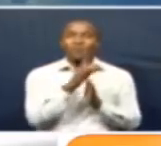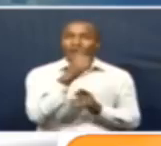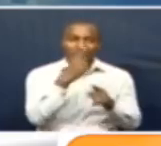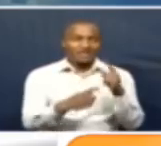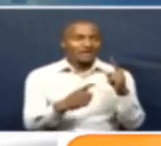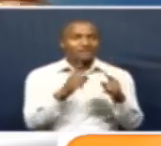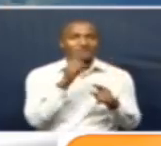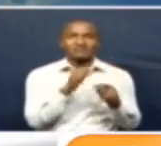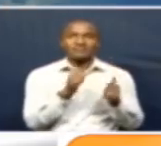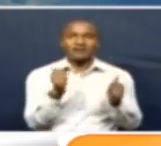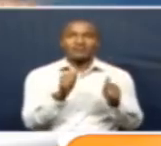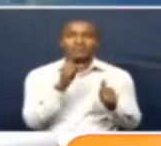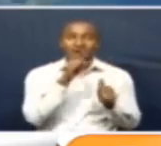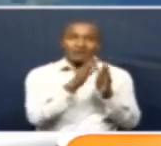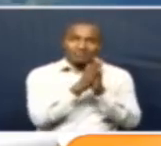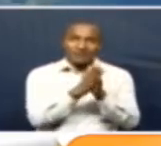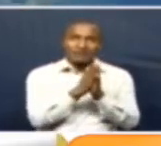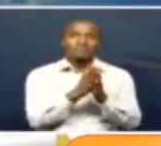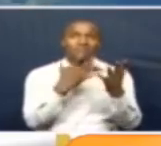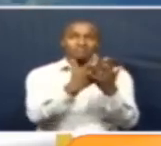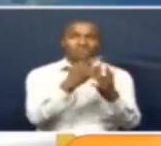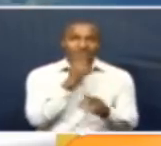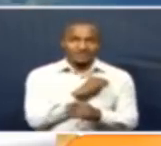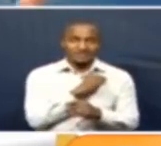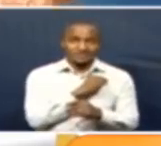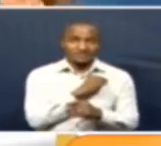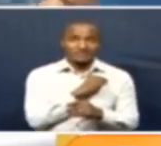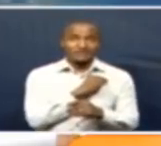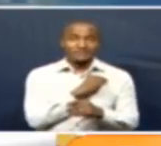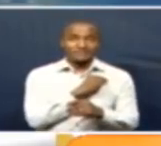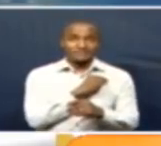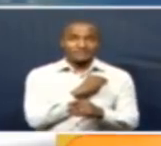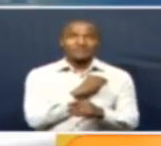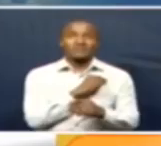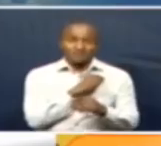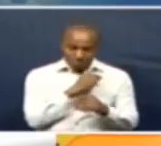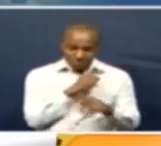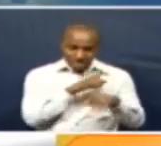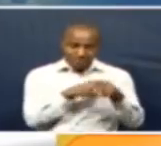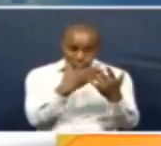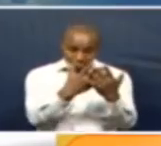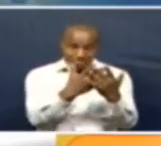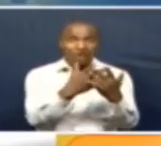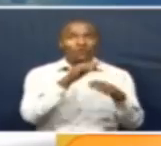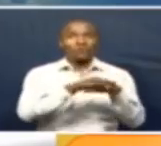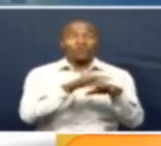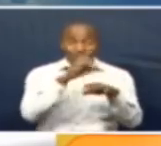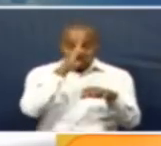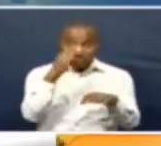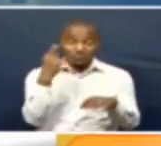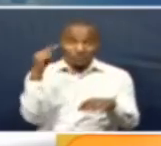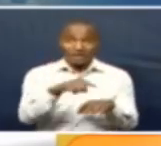kama huyo mtu aliomba nikashikwa. Na kushikwa nikawa hindi kwa mikono mzuri kwa sababu hata ule polisi alikuja